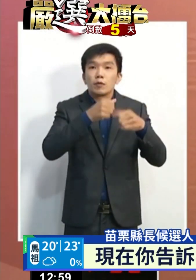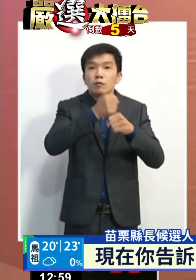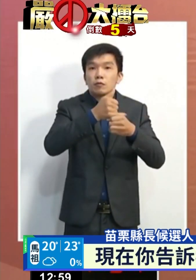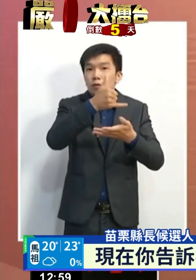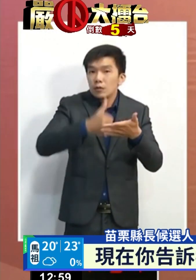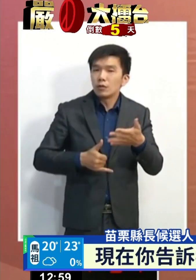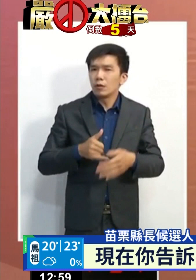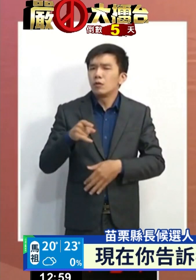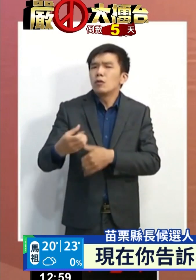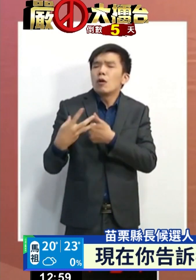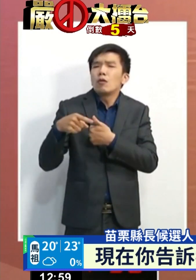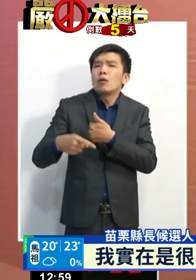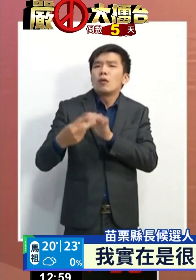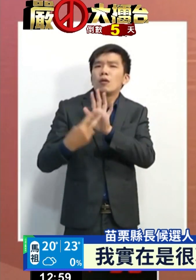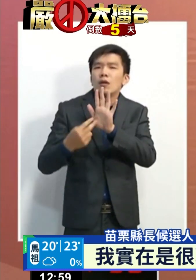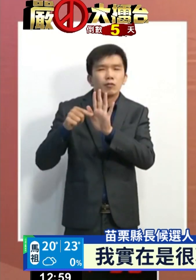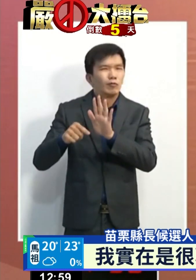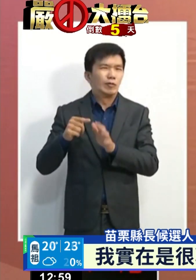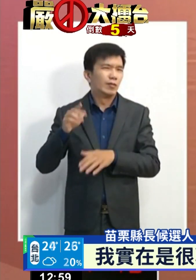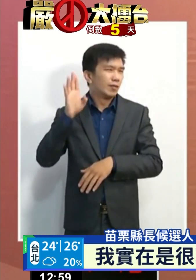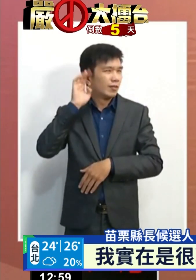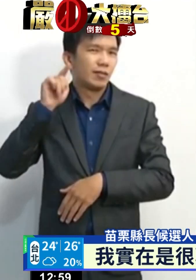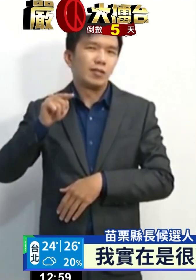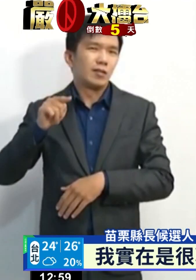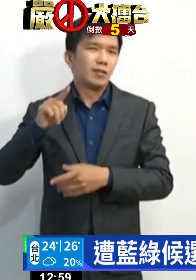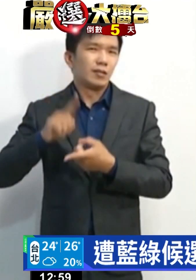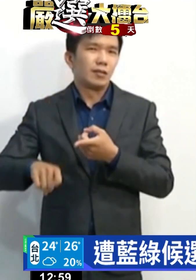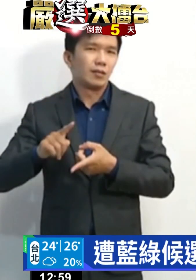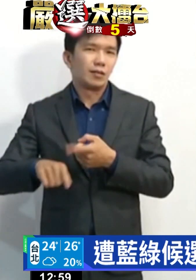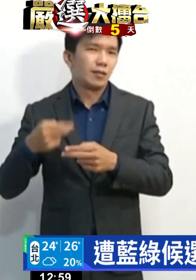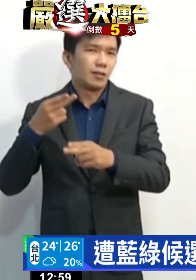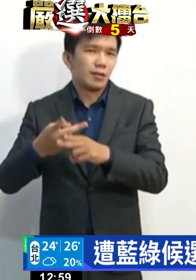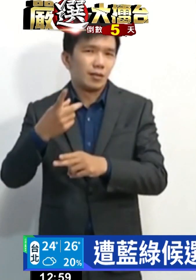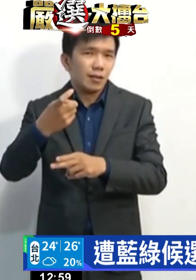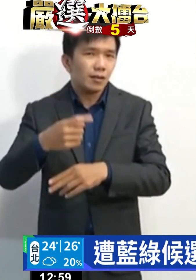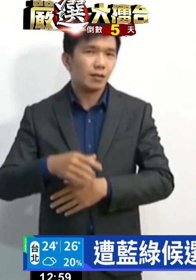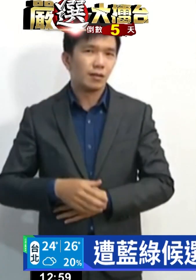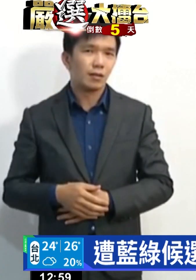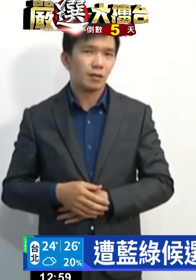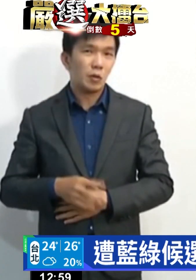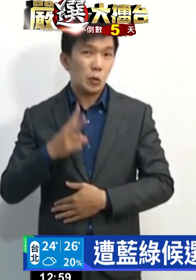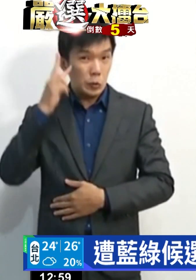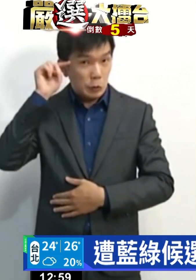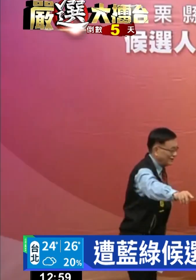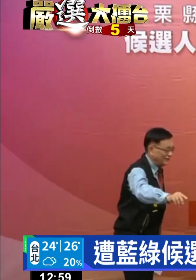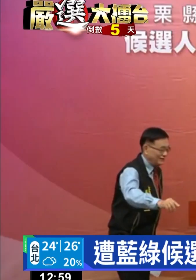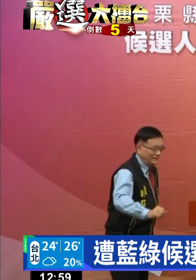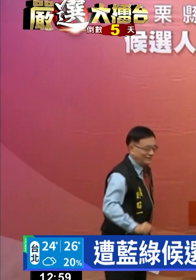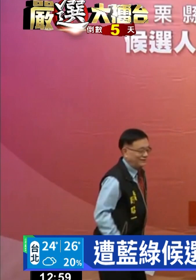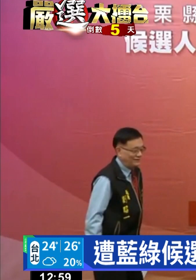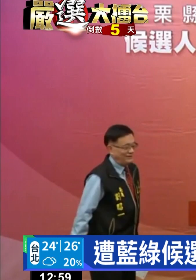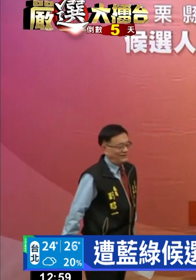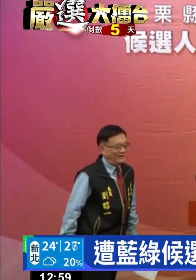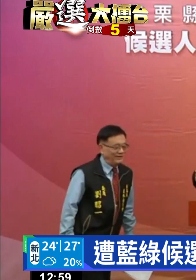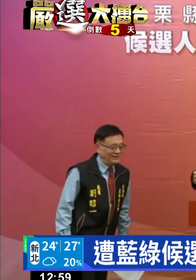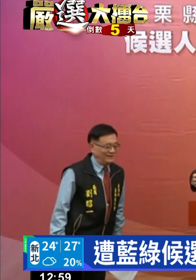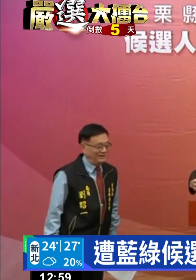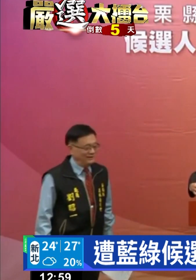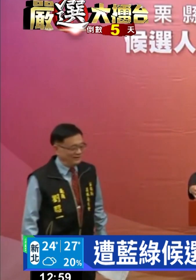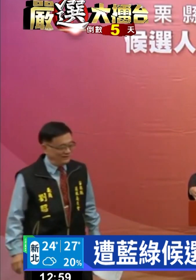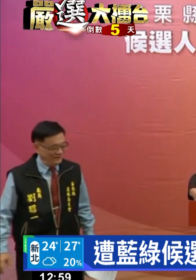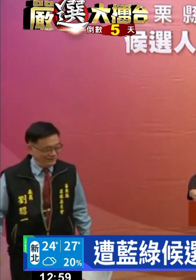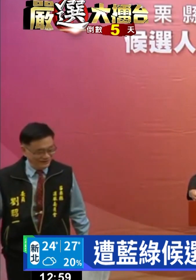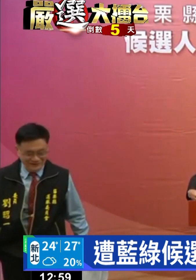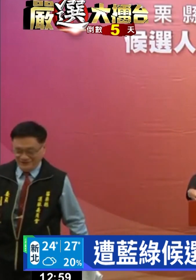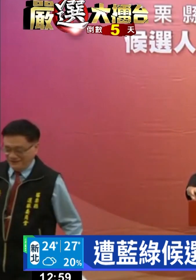诉我你的理由，我实在是很难置信。 中统警四面楚歌，却显得老神在建州猜州，而无党籍的候选人吴胜